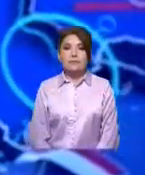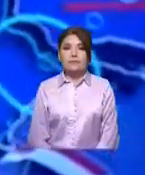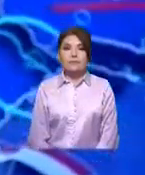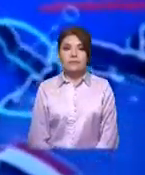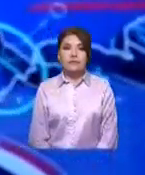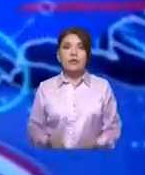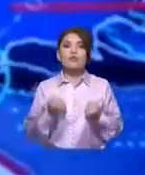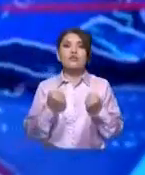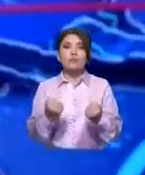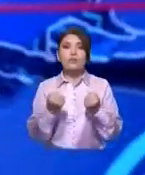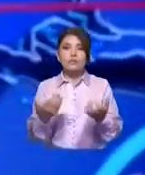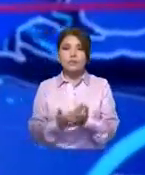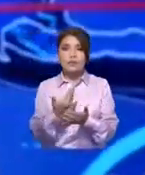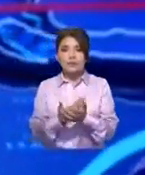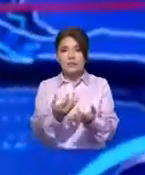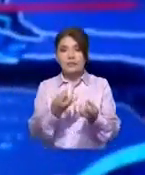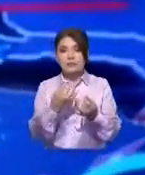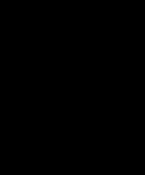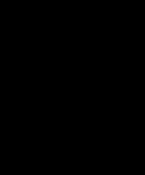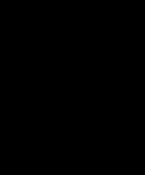Енді спорт жаңалықтарына ойысамыз.